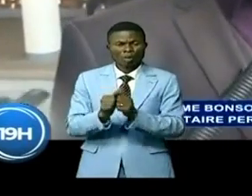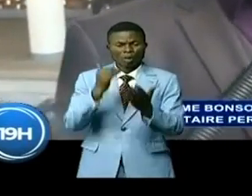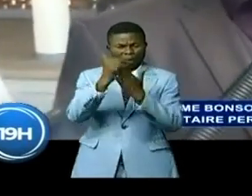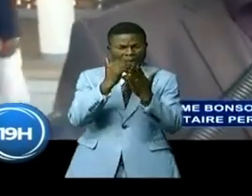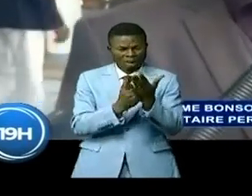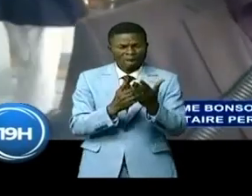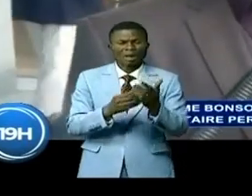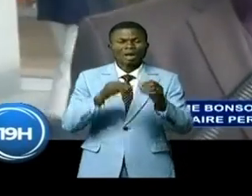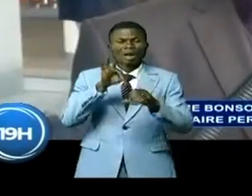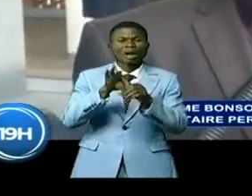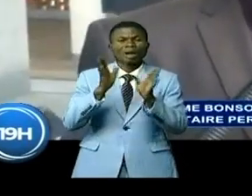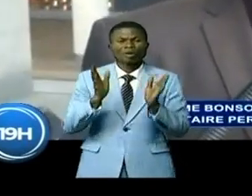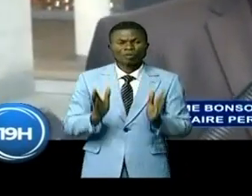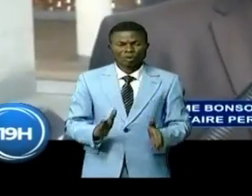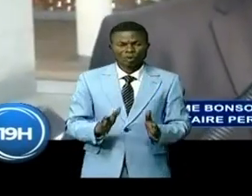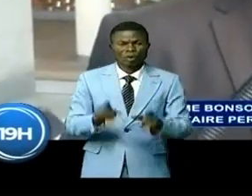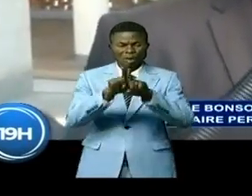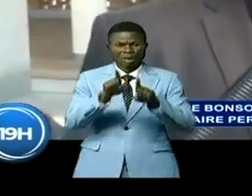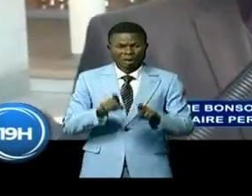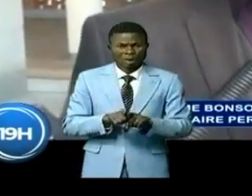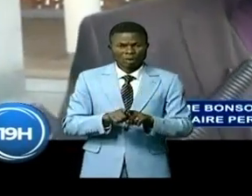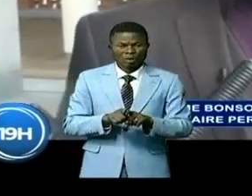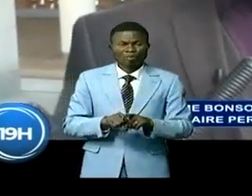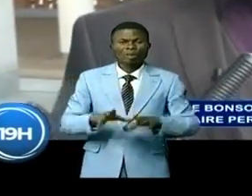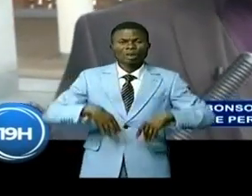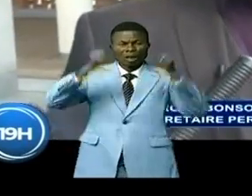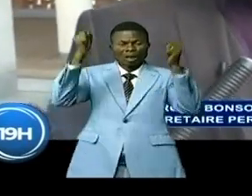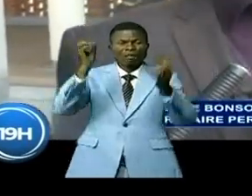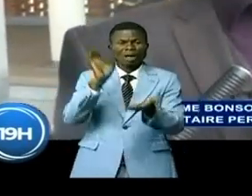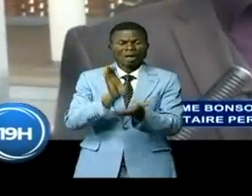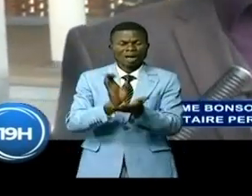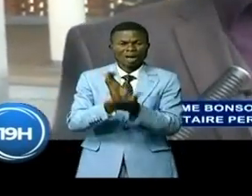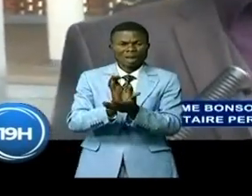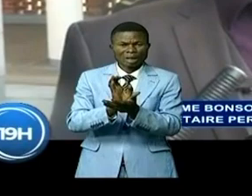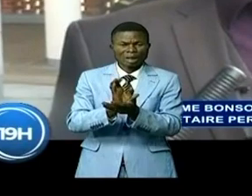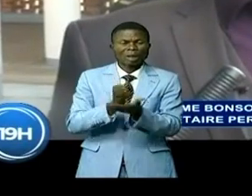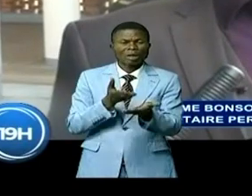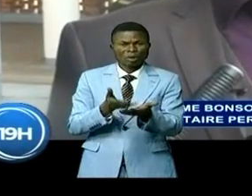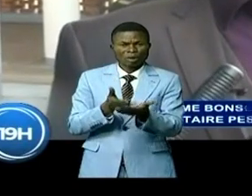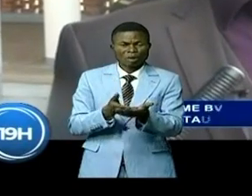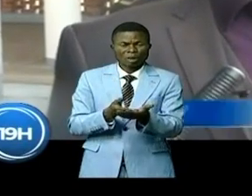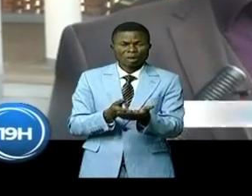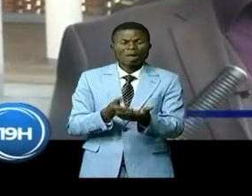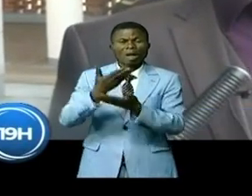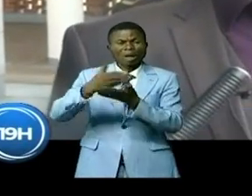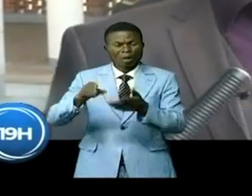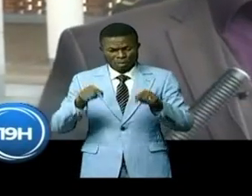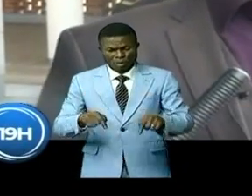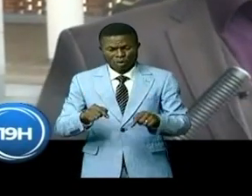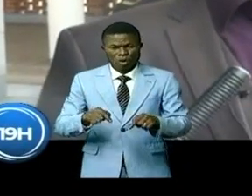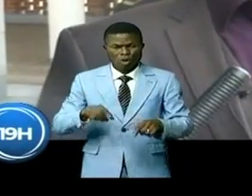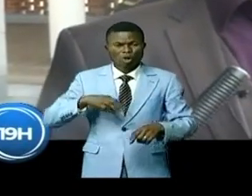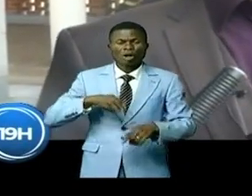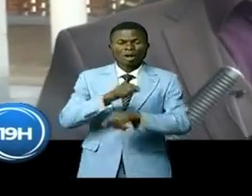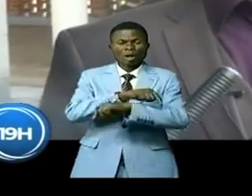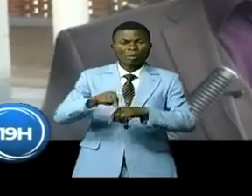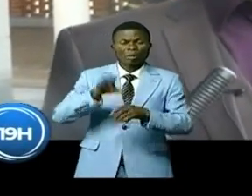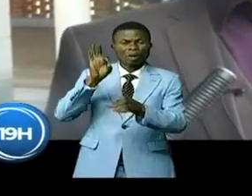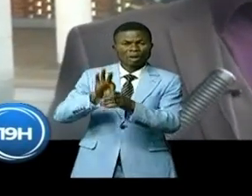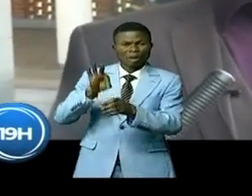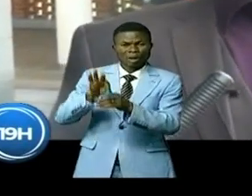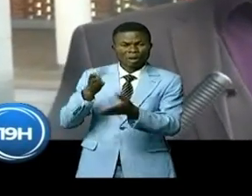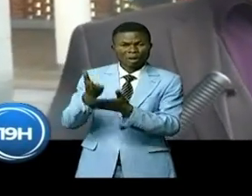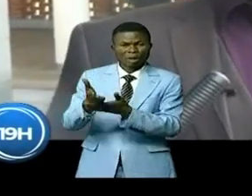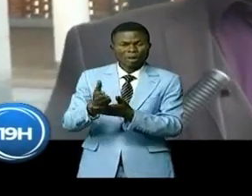faire la validation de la cartographie. On est encore à l'étape au niveau de la Commission électorale nationale indépendante, à l'étape